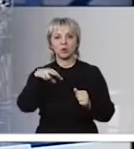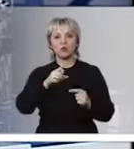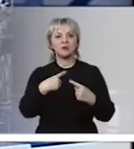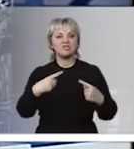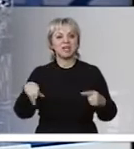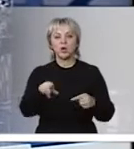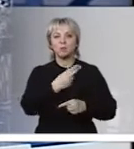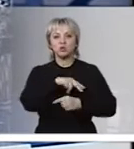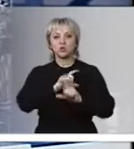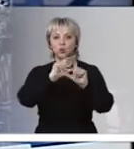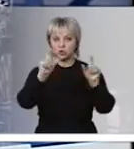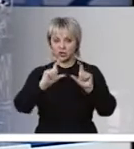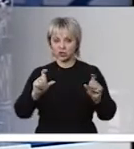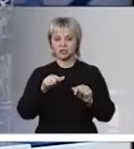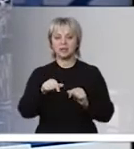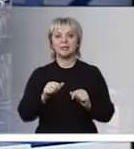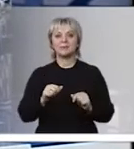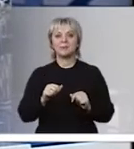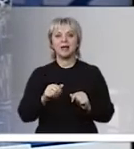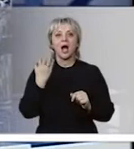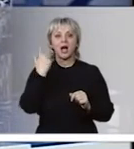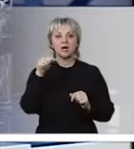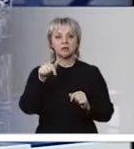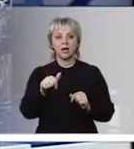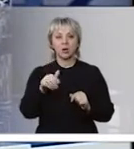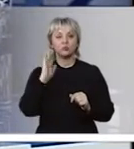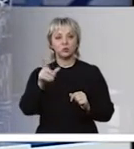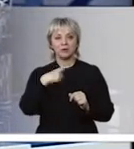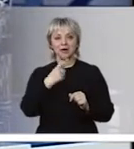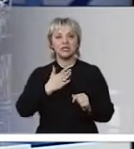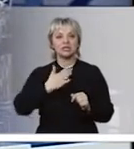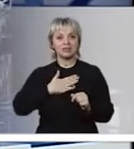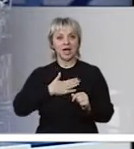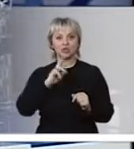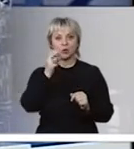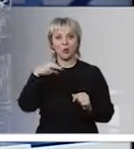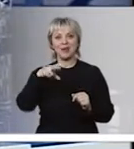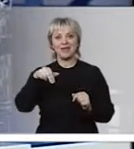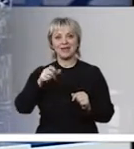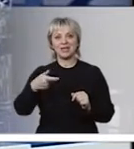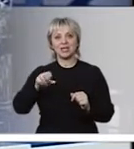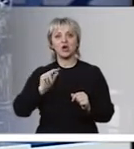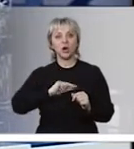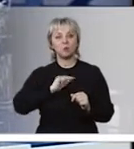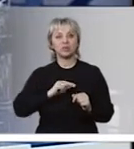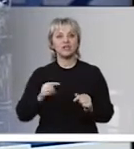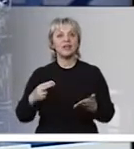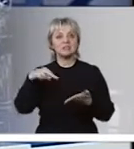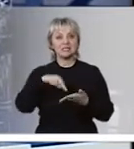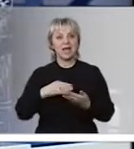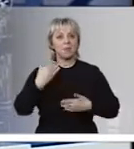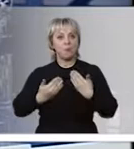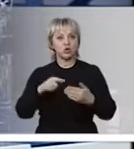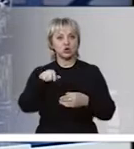из всех медицинских учреждений. Когда, будем говорить, наши коллеги, наши работники встали